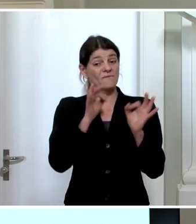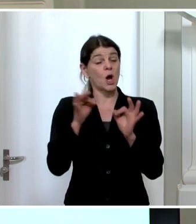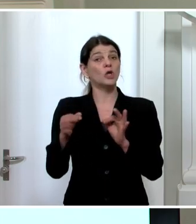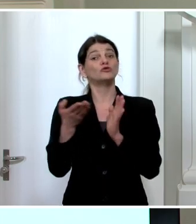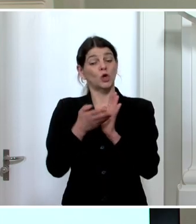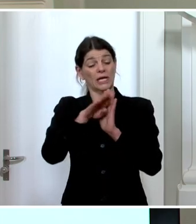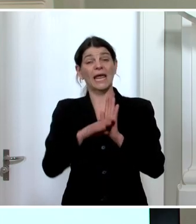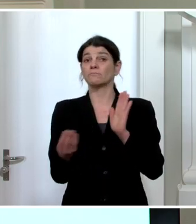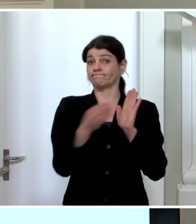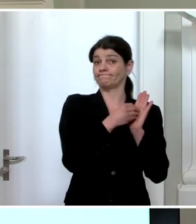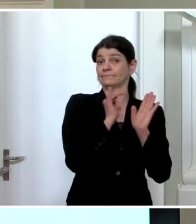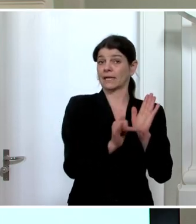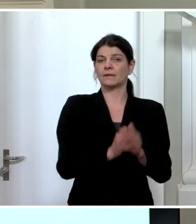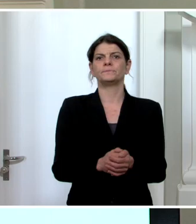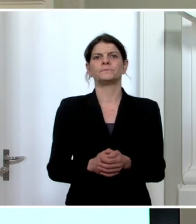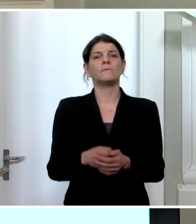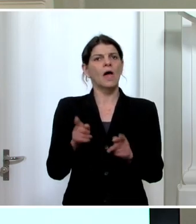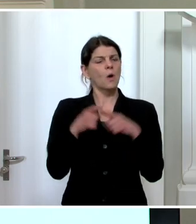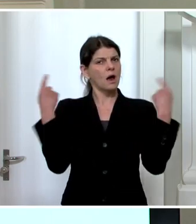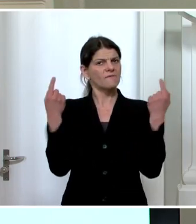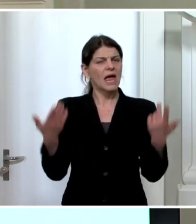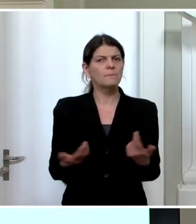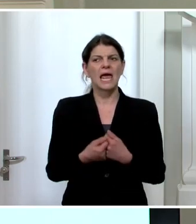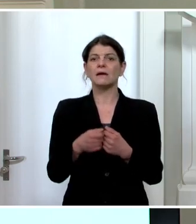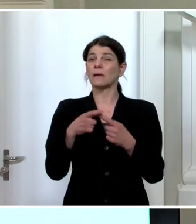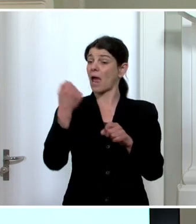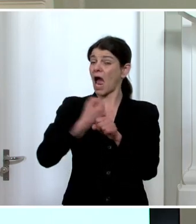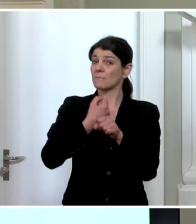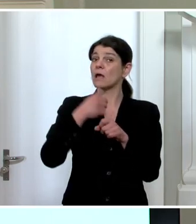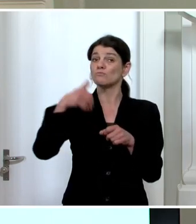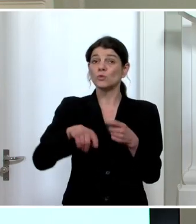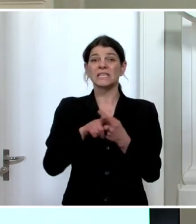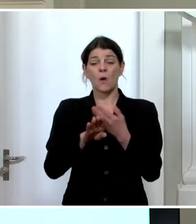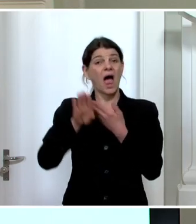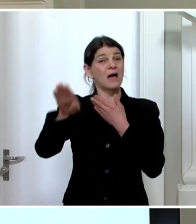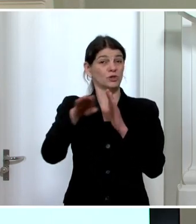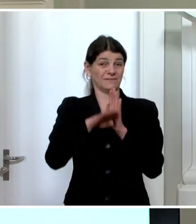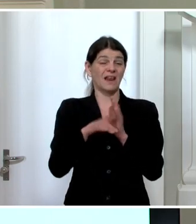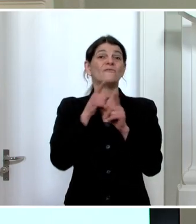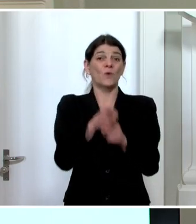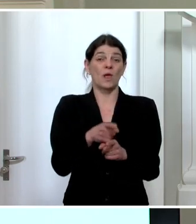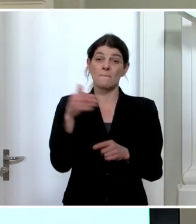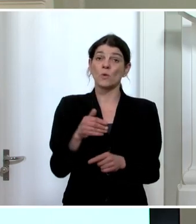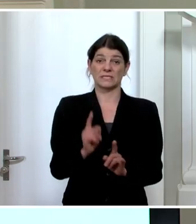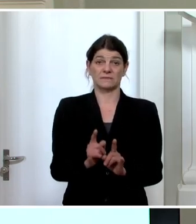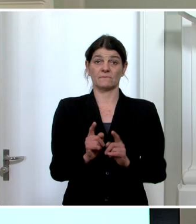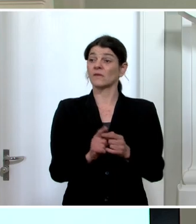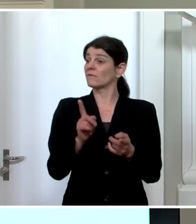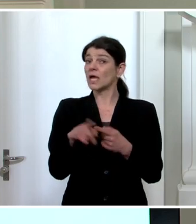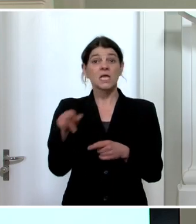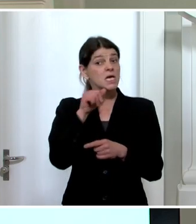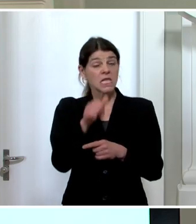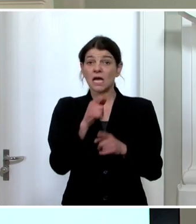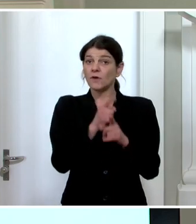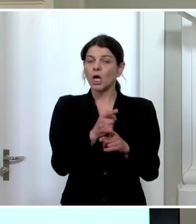drin, dass auch im Gewerbe, bei der Arbeit, diese Abstandsregeln eingehalten werden müssen. Und werden sie das